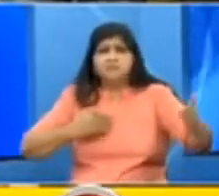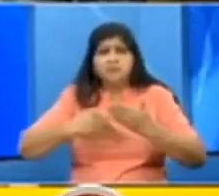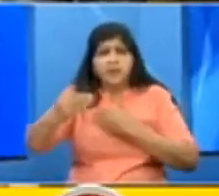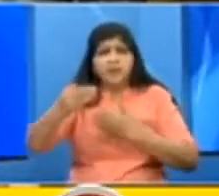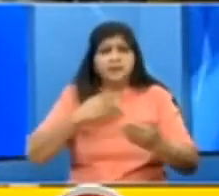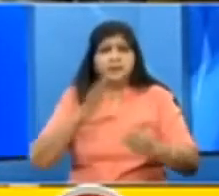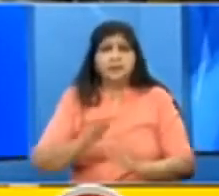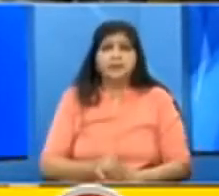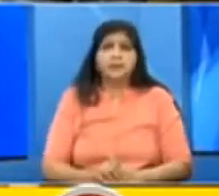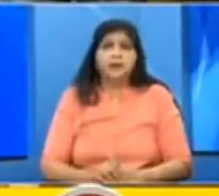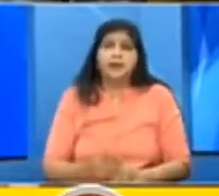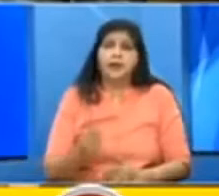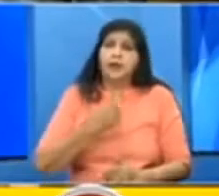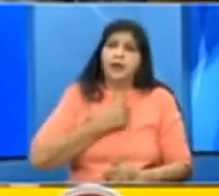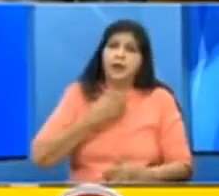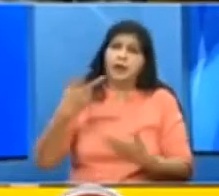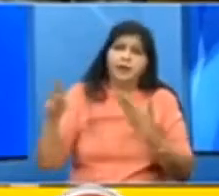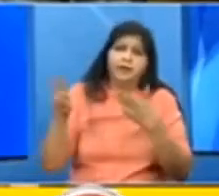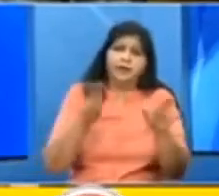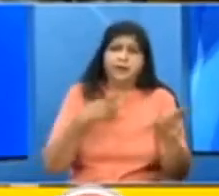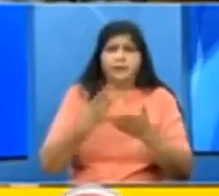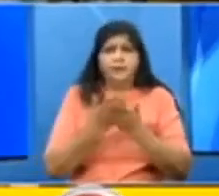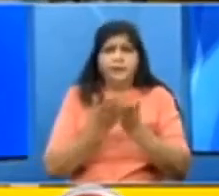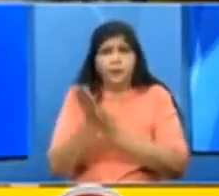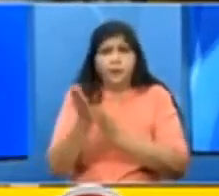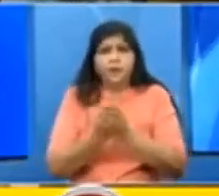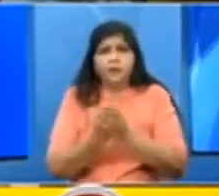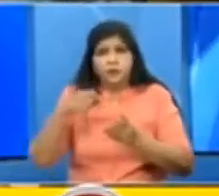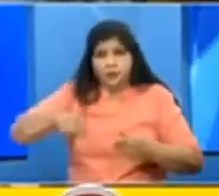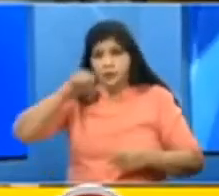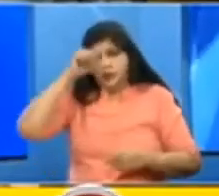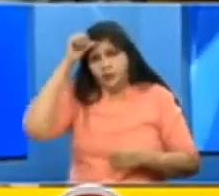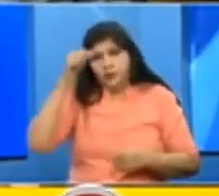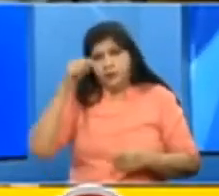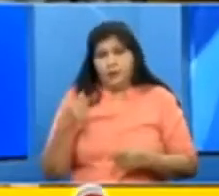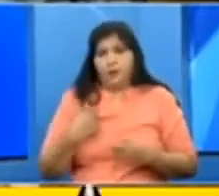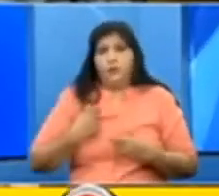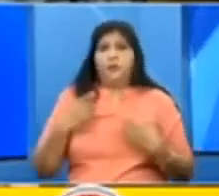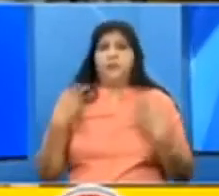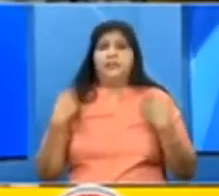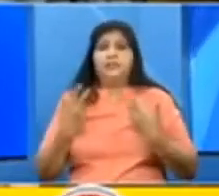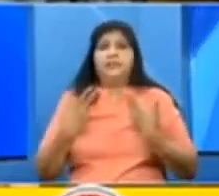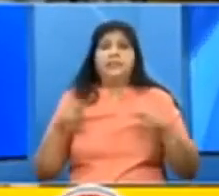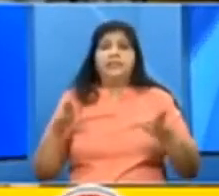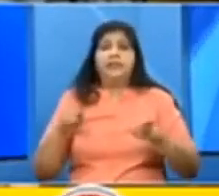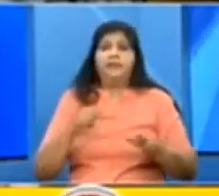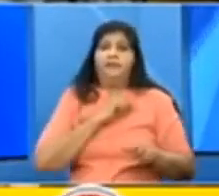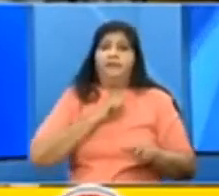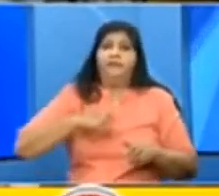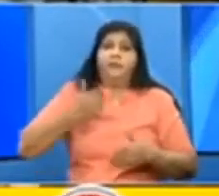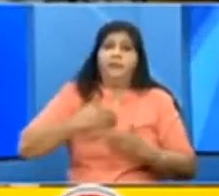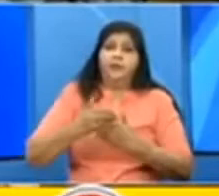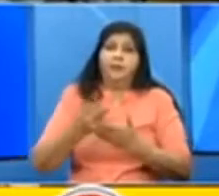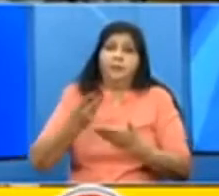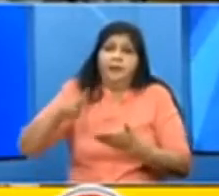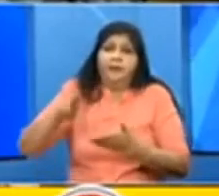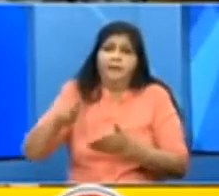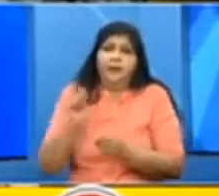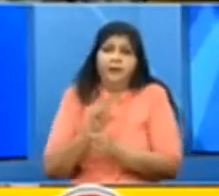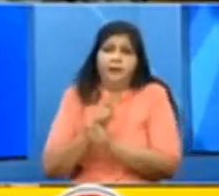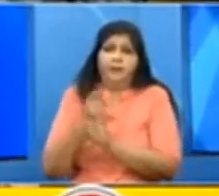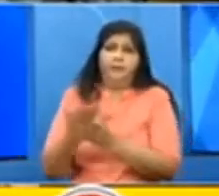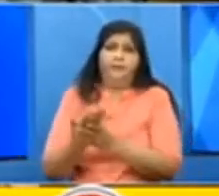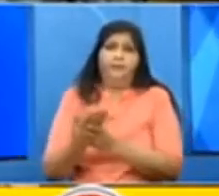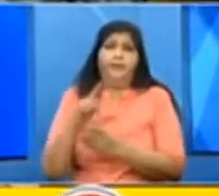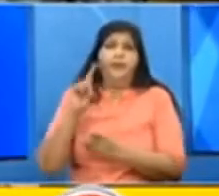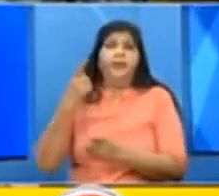है और अपने अपने तरीके से भारत को आत्मनिर्भर बनाने के लिए कुछ हटकर के काम कर रहे हैं।